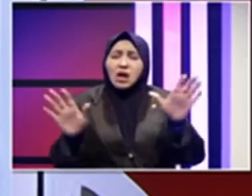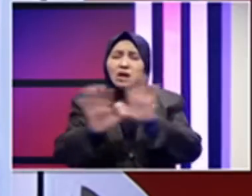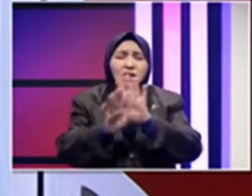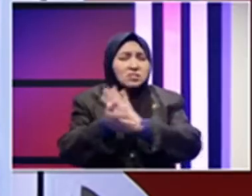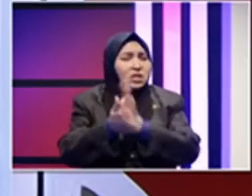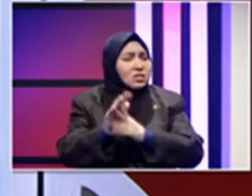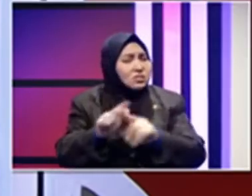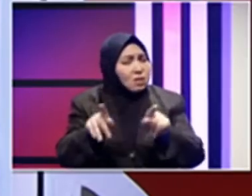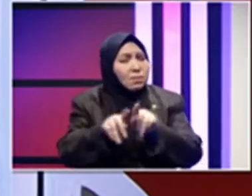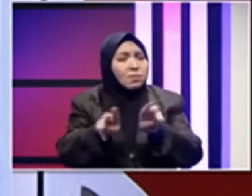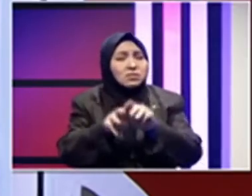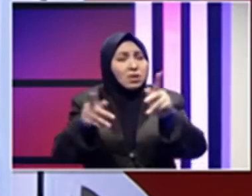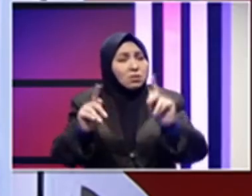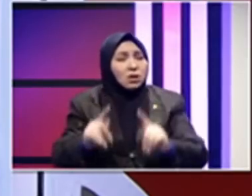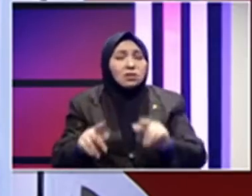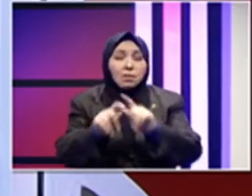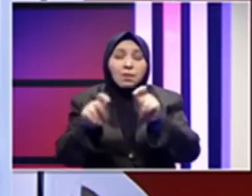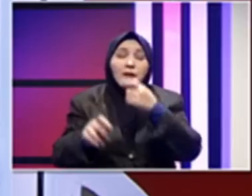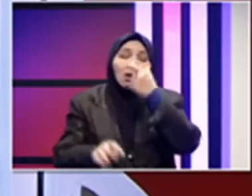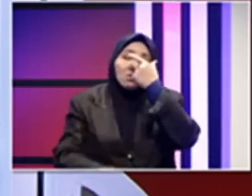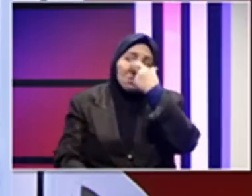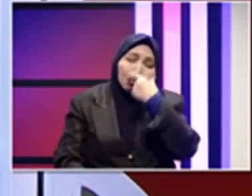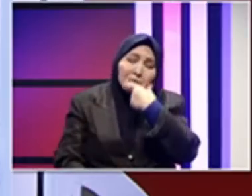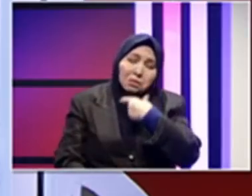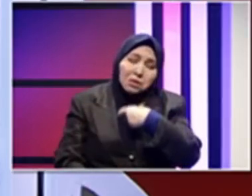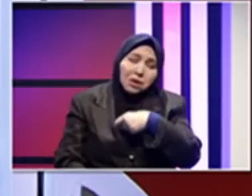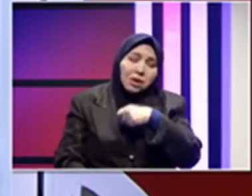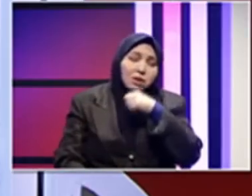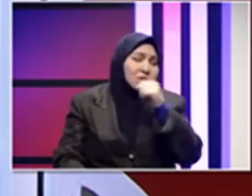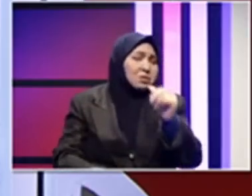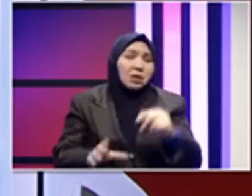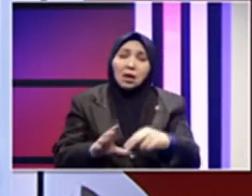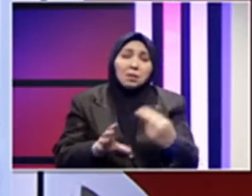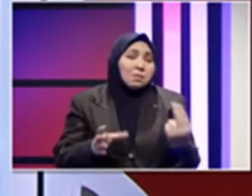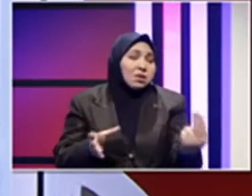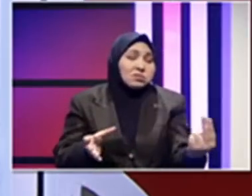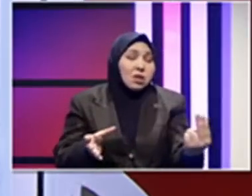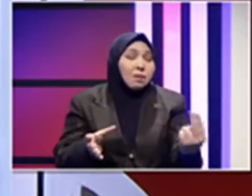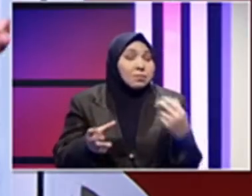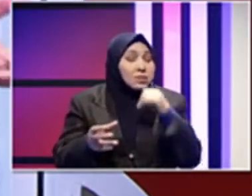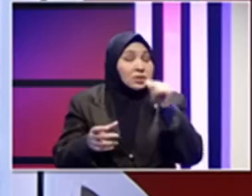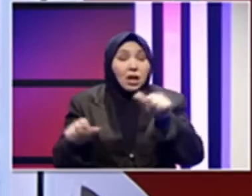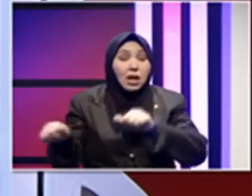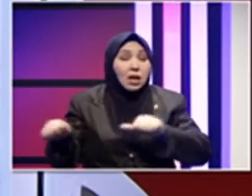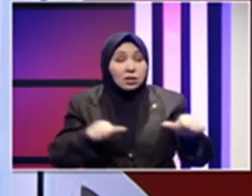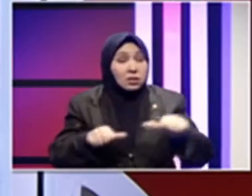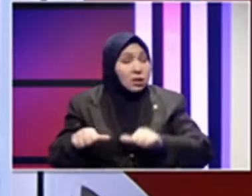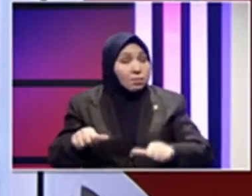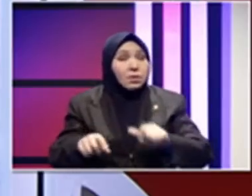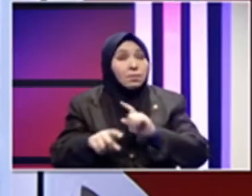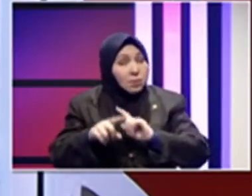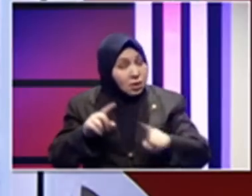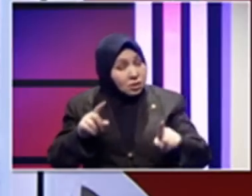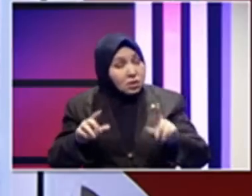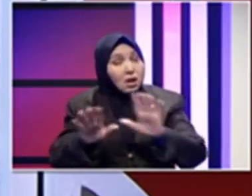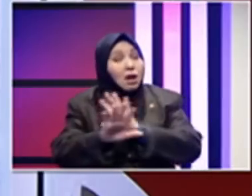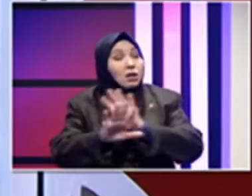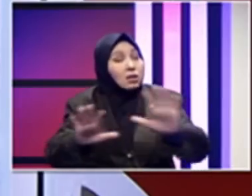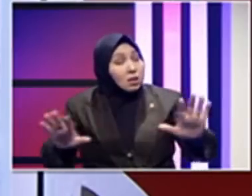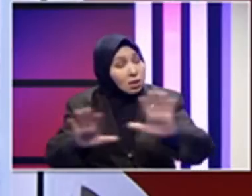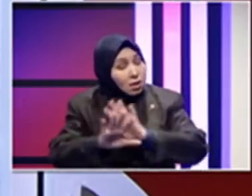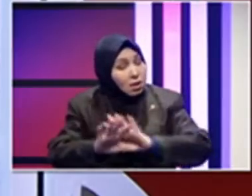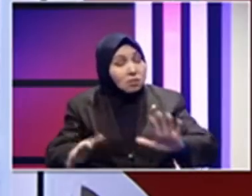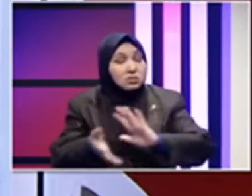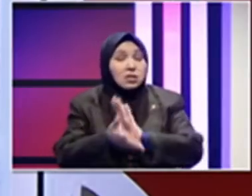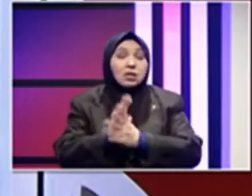ni sepatutnya tempat yang sedih, ya, tak produktif, ya, kecuali kalau katakan dah tak hidup tu bolehlah letak kat situ. Betul. Tapi jangan jadikan rumah